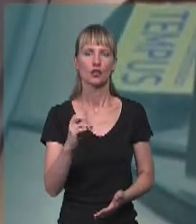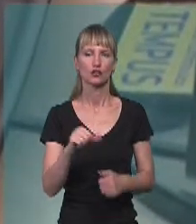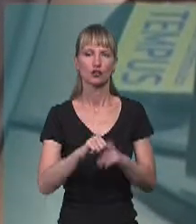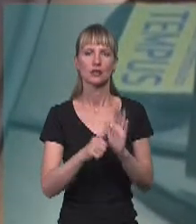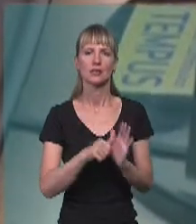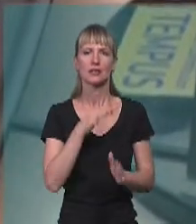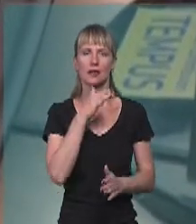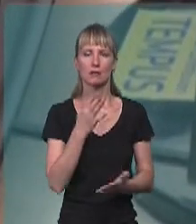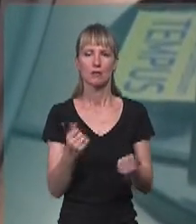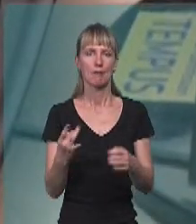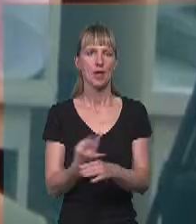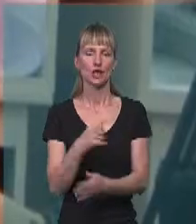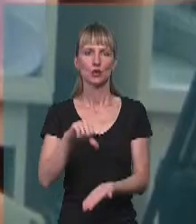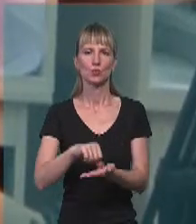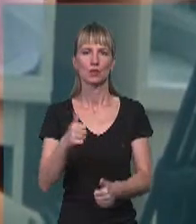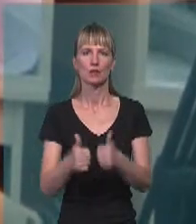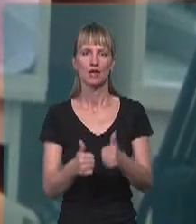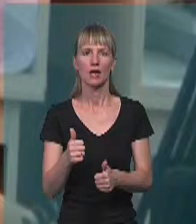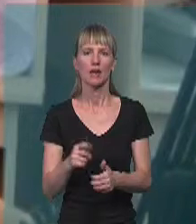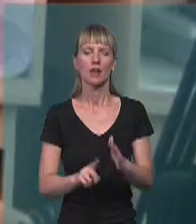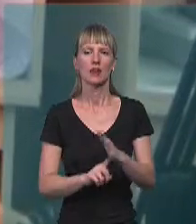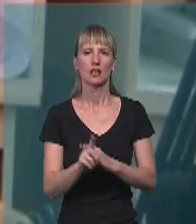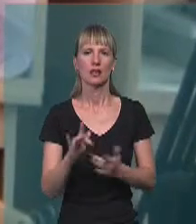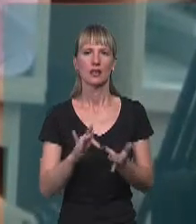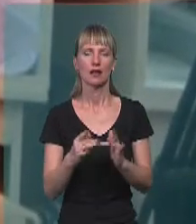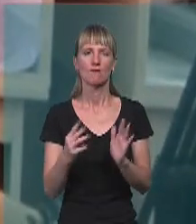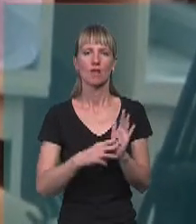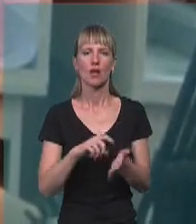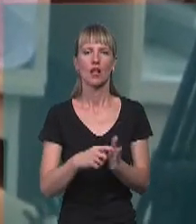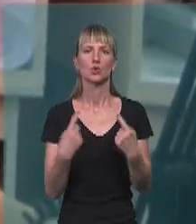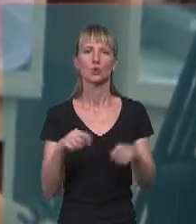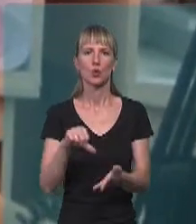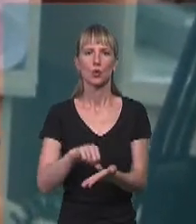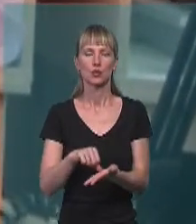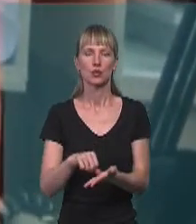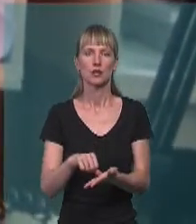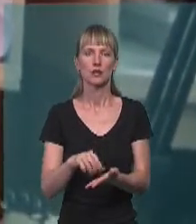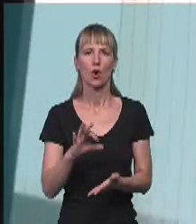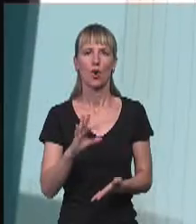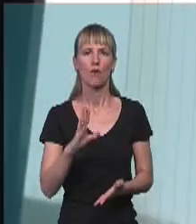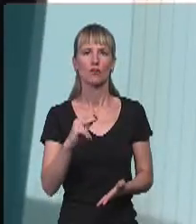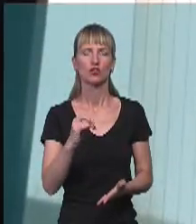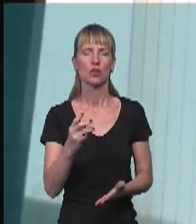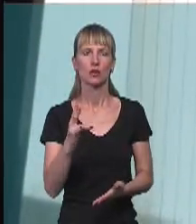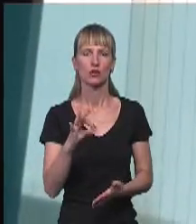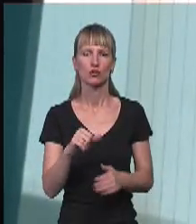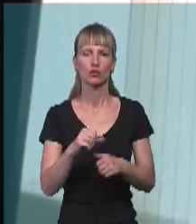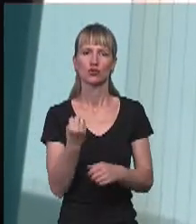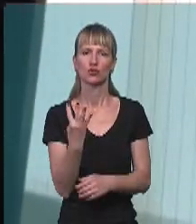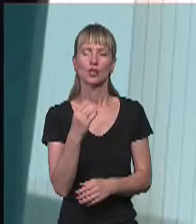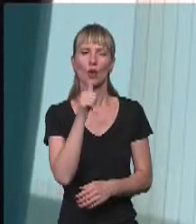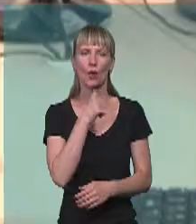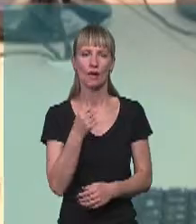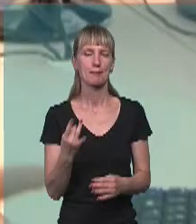Вивчати математично-інформаційний профіль почала ще у 8 класі. Інші учасниці – Параскеві Овчаренко, 14 років. Для неї цей досвід